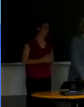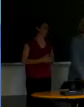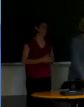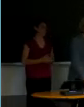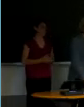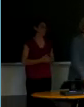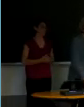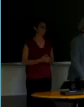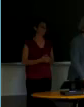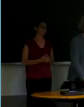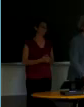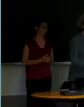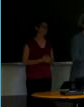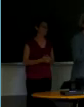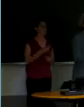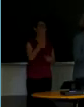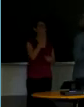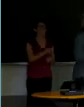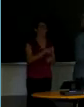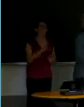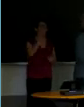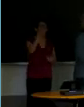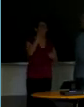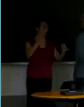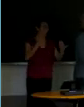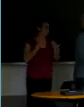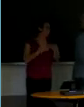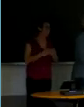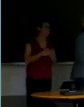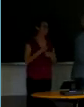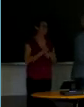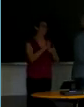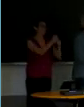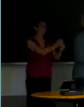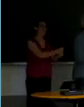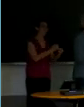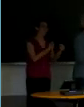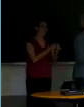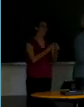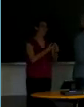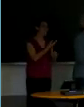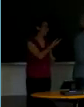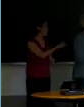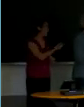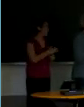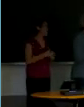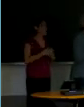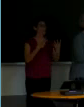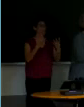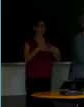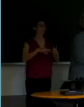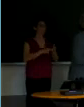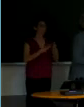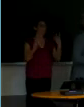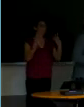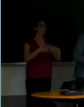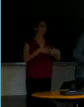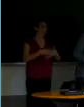Allora, io vi ringrazio per l'attenzione e do la parola al mio collega del Collegio di Meccanica. Grazie.